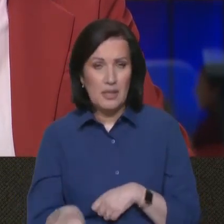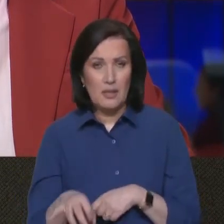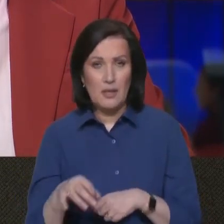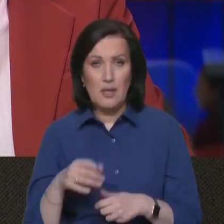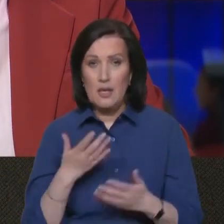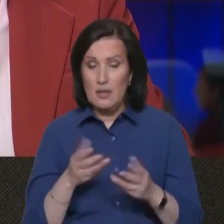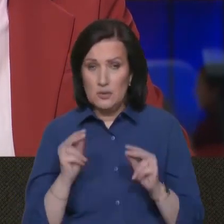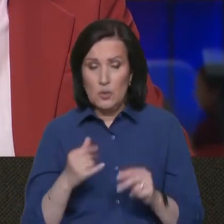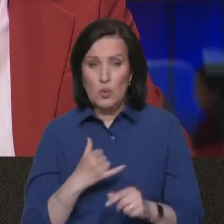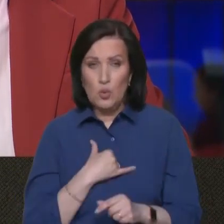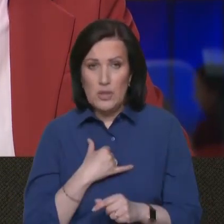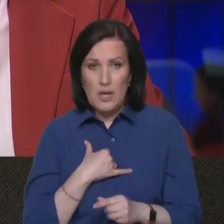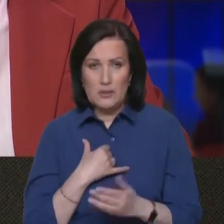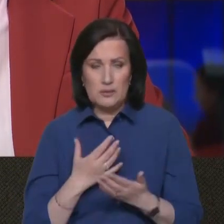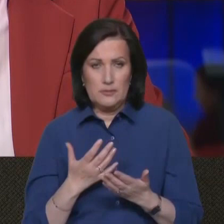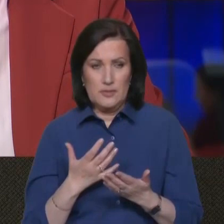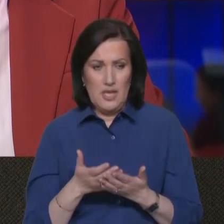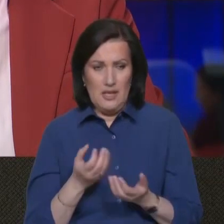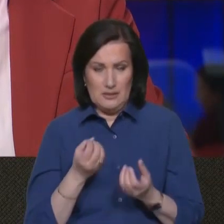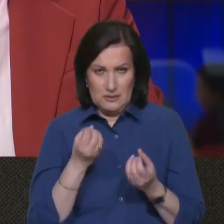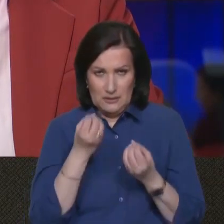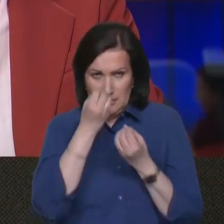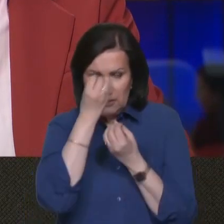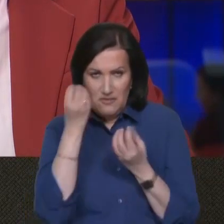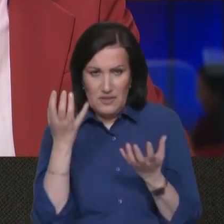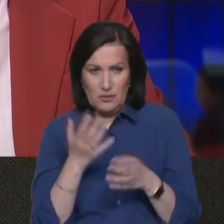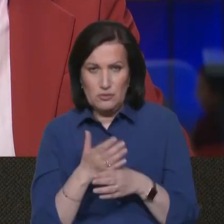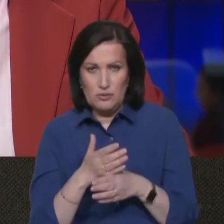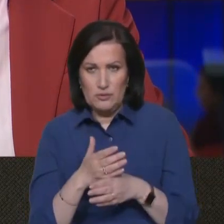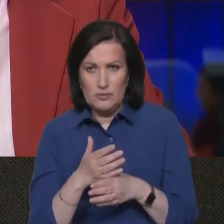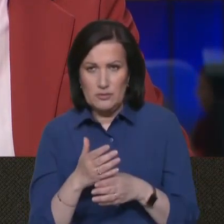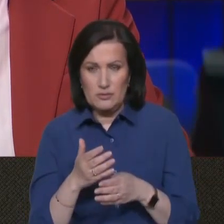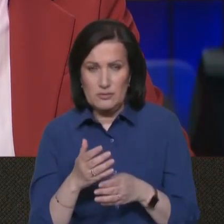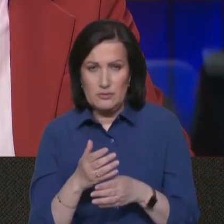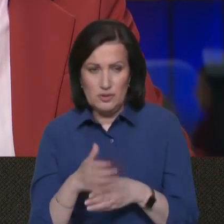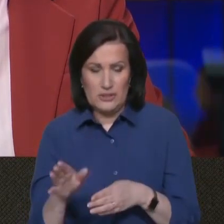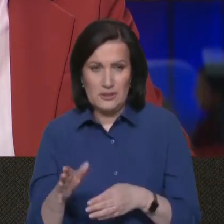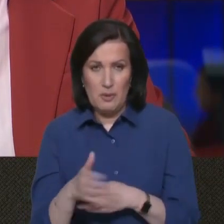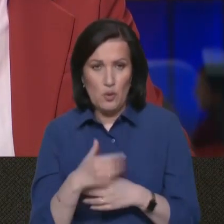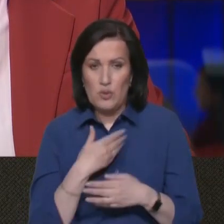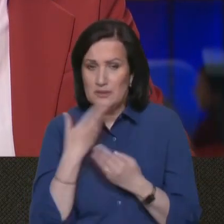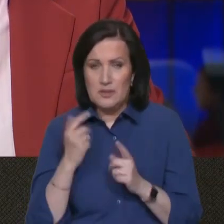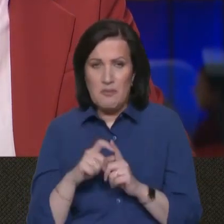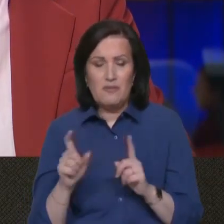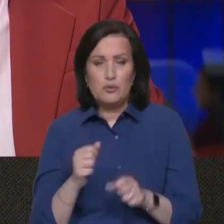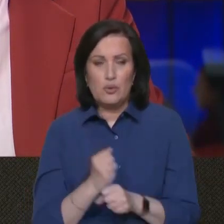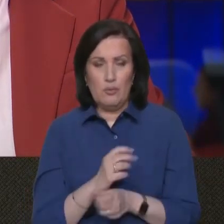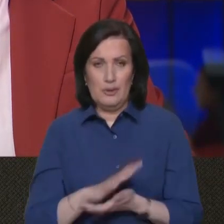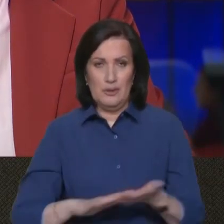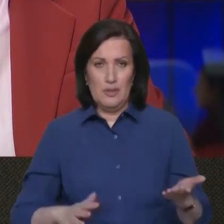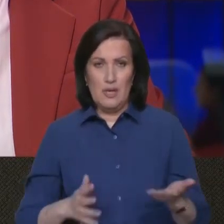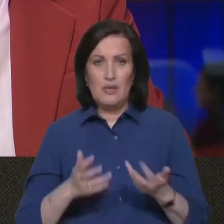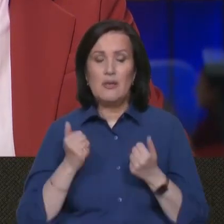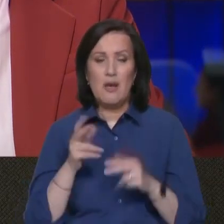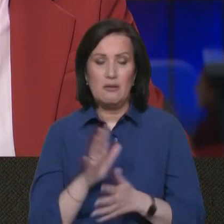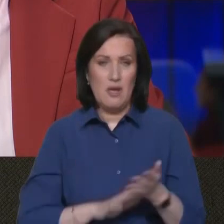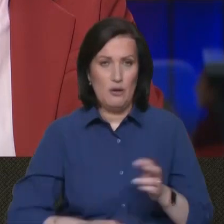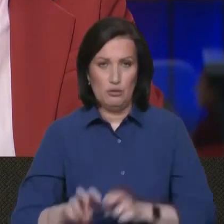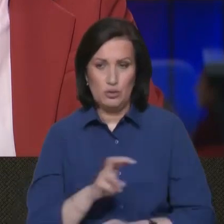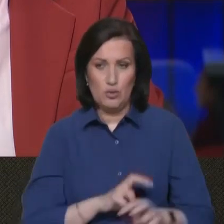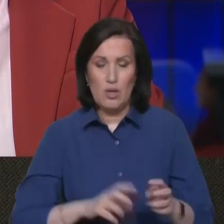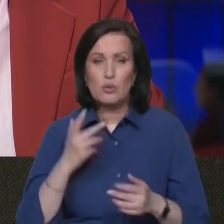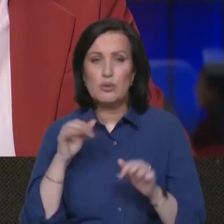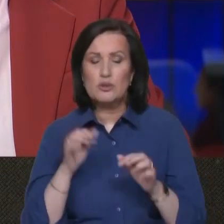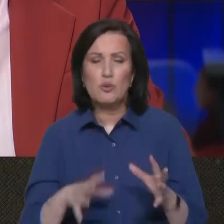що, ну якщо чесно, в нас, ну принаймні, як в цивільної частини Маріуполя, да, ну немає відповіді, що робити далі, як далі їх шукати, коли